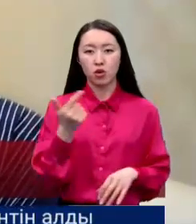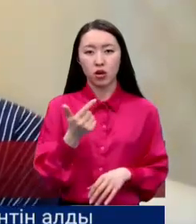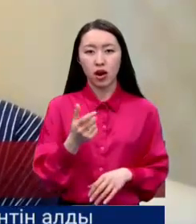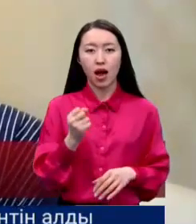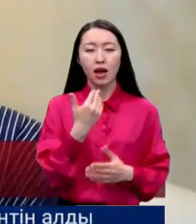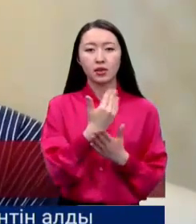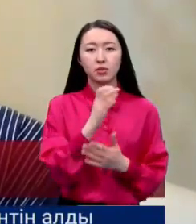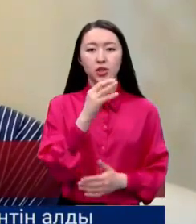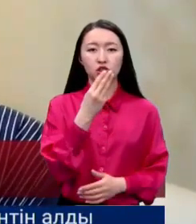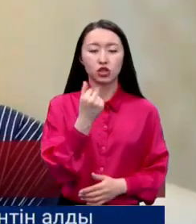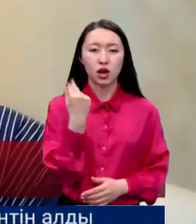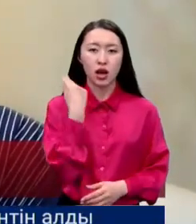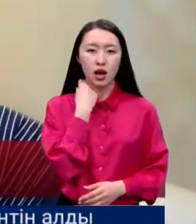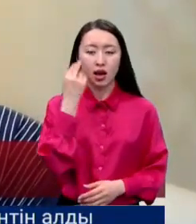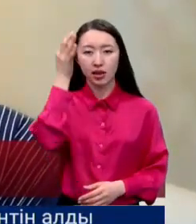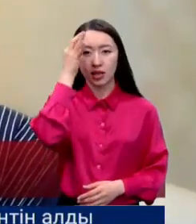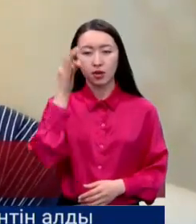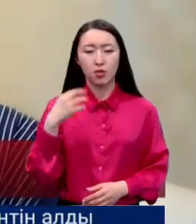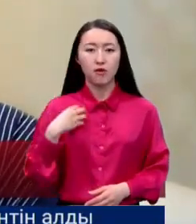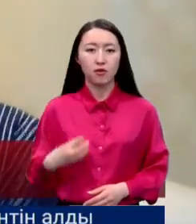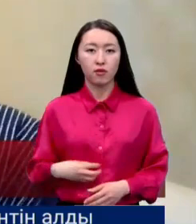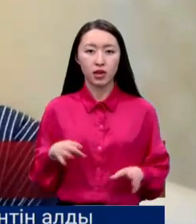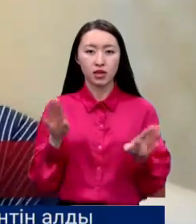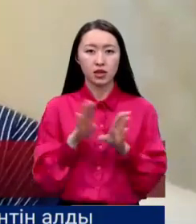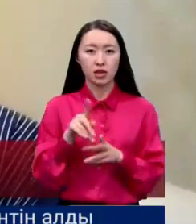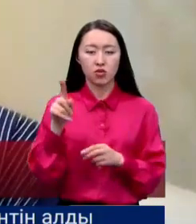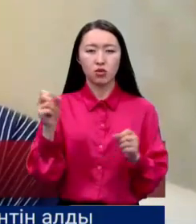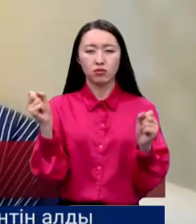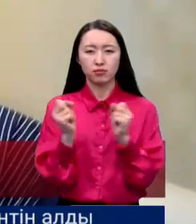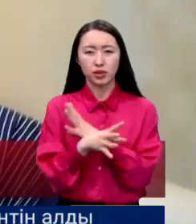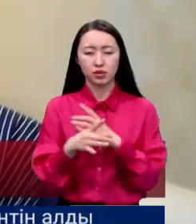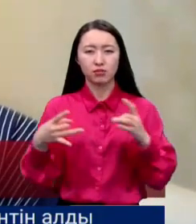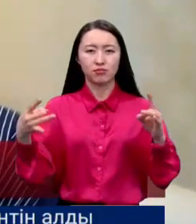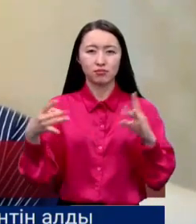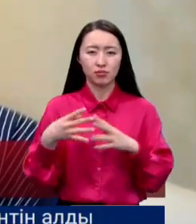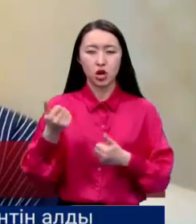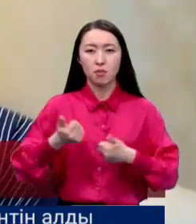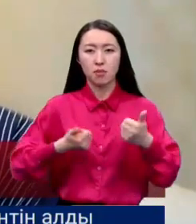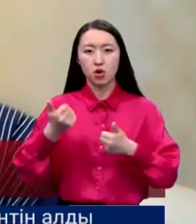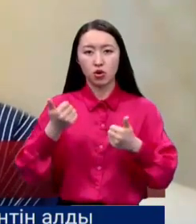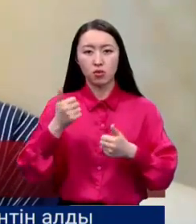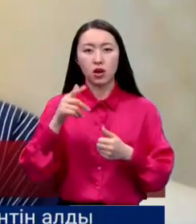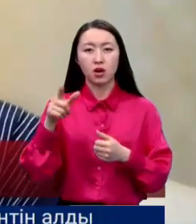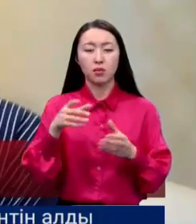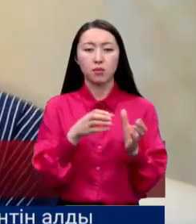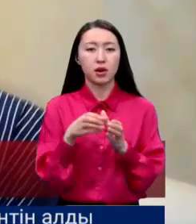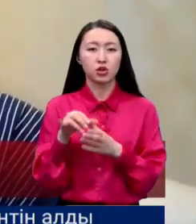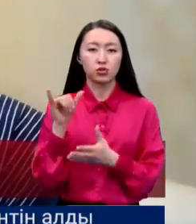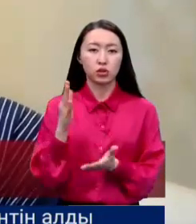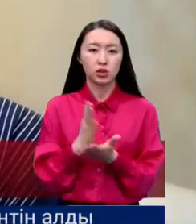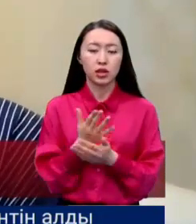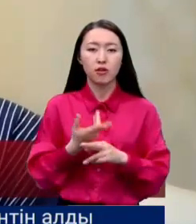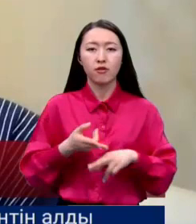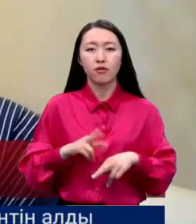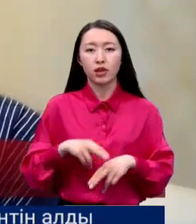как США, Великобритания, Германия, Франция, такая острая, грязная временами, черная борьба между партиями есть, и в этих